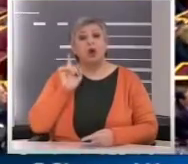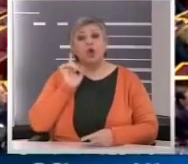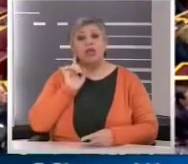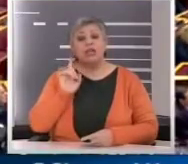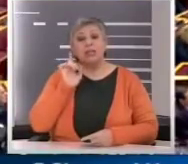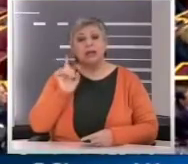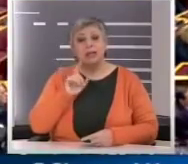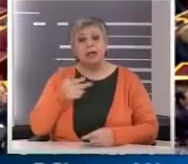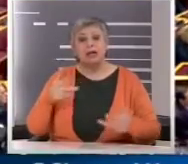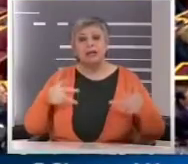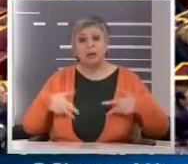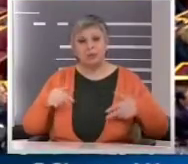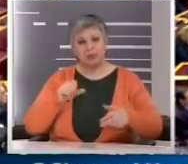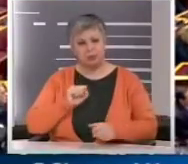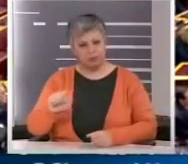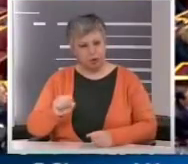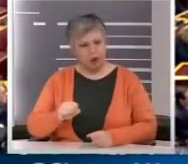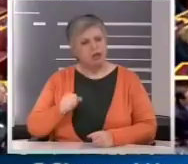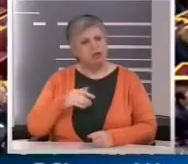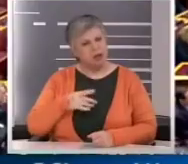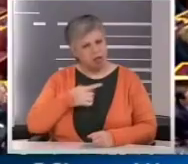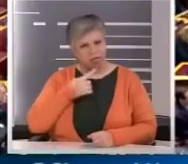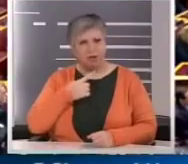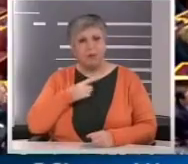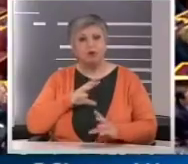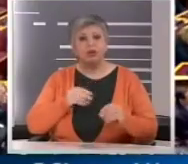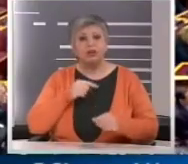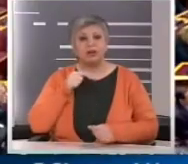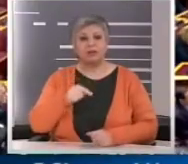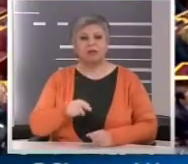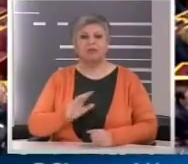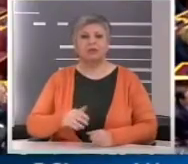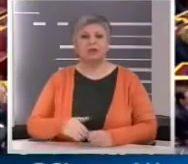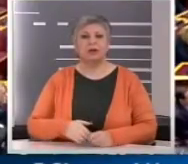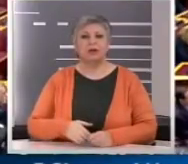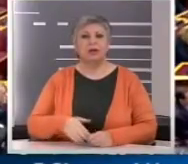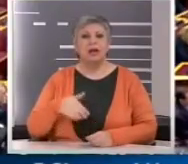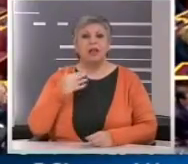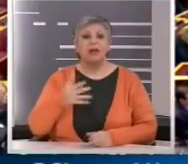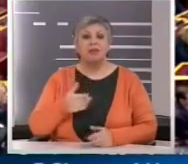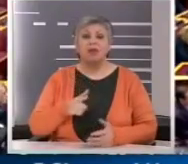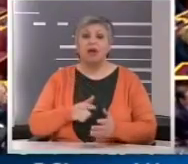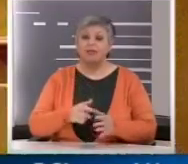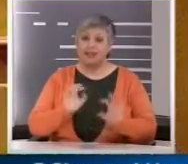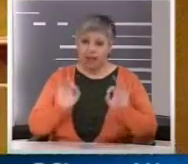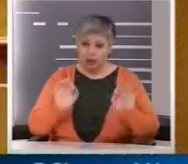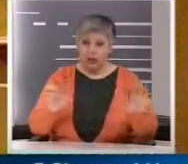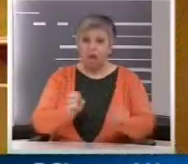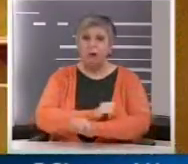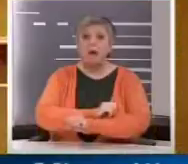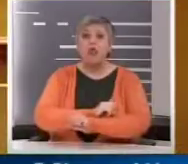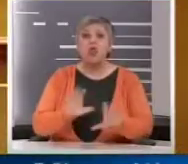Επαναλαμβάνω και θα πω γι' αυτό μια κουβέντα πιο ιδιαίτερα, που δεν έπρεπε να τα πάρουνε, γιατί έπρεπε να προβληθούν δωρεάν, γιατί είναι